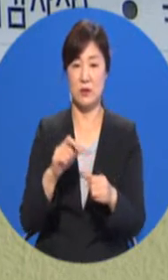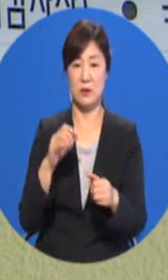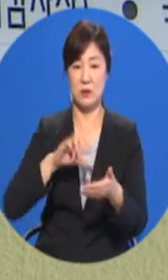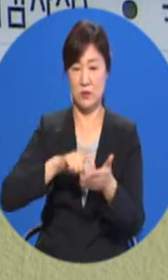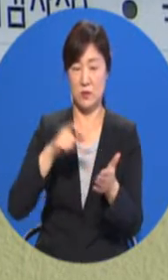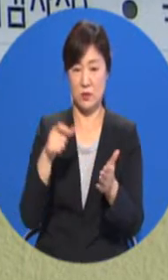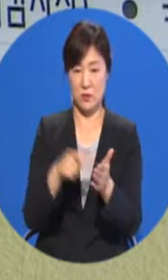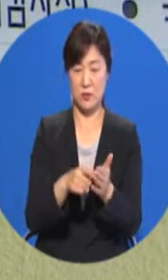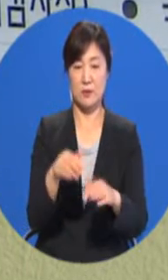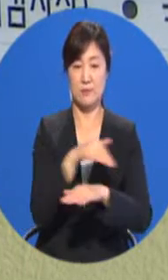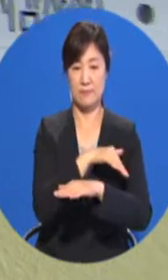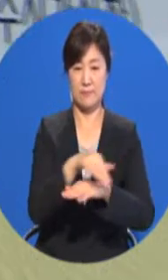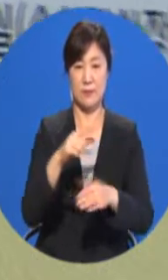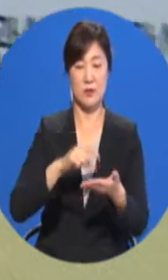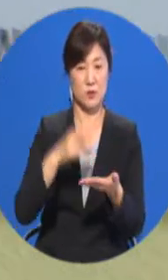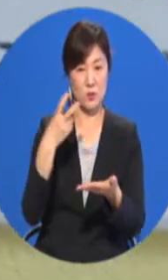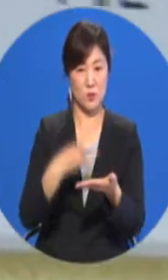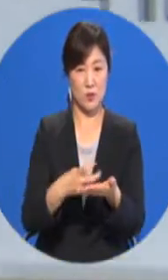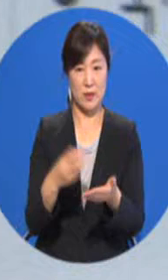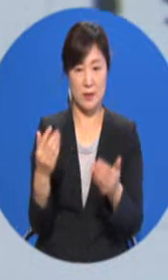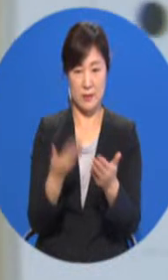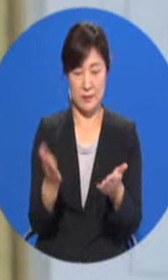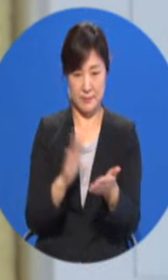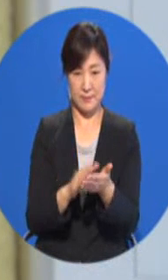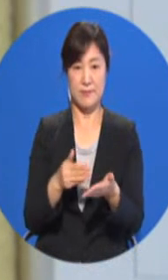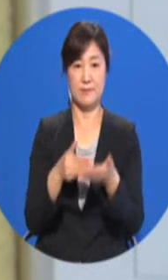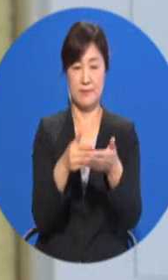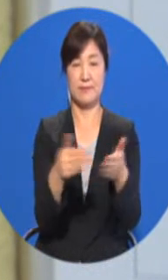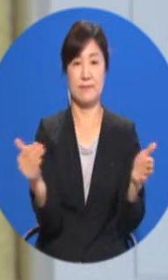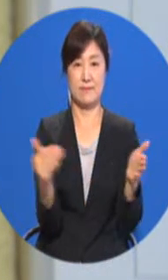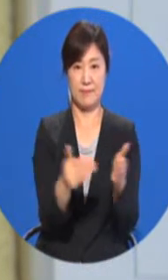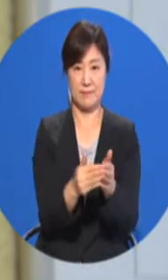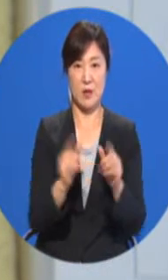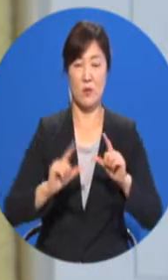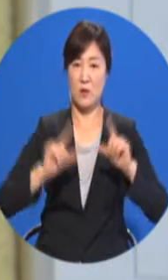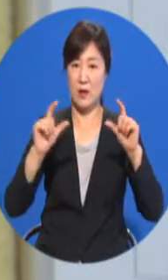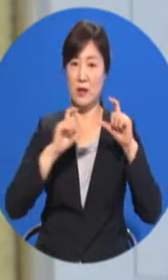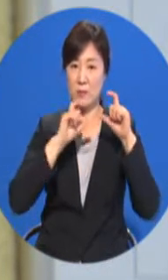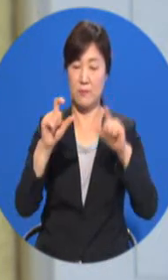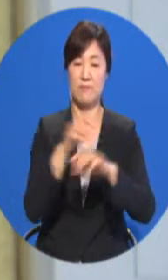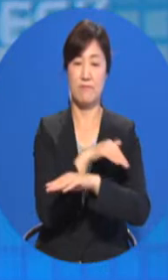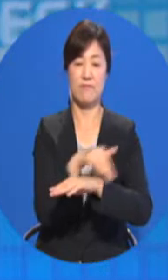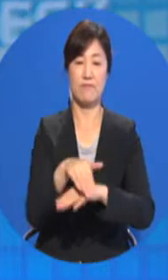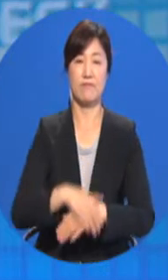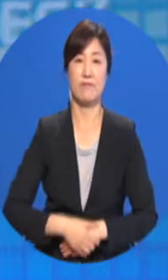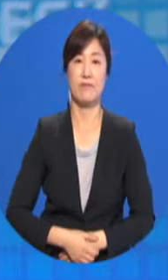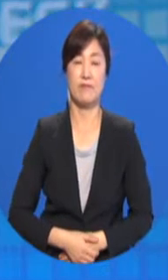확대하는 조례 개정안을 도의회에서 상정해 연내 공포할 예정입니다.